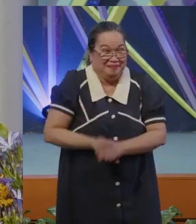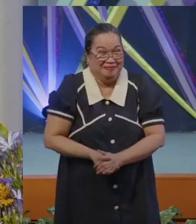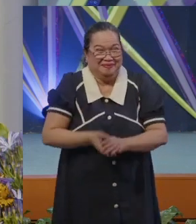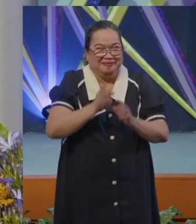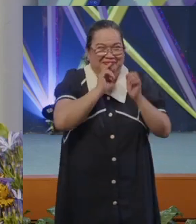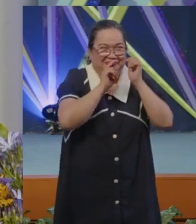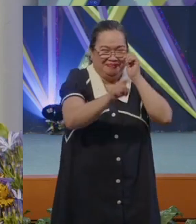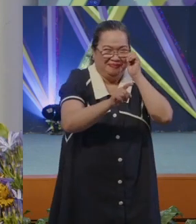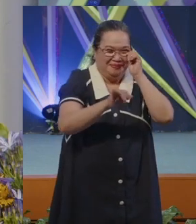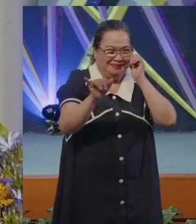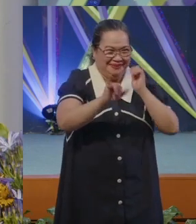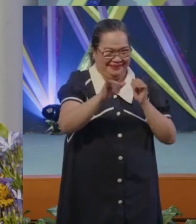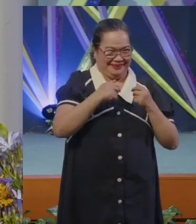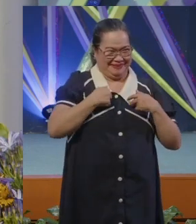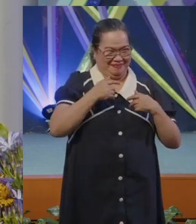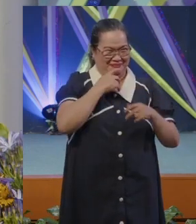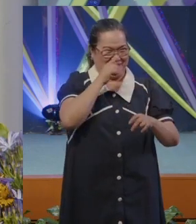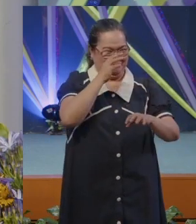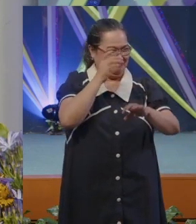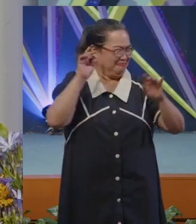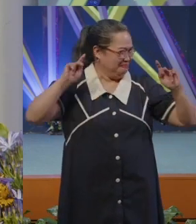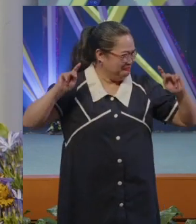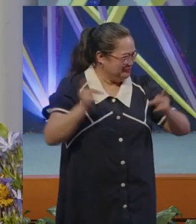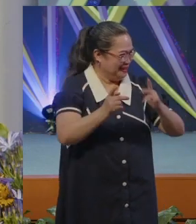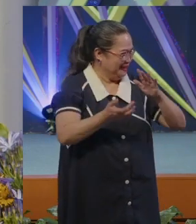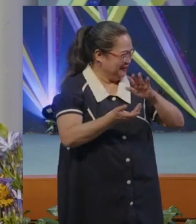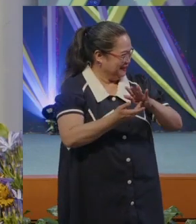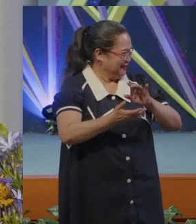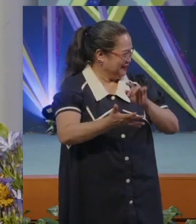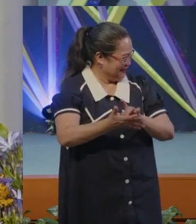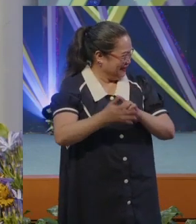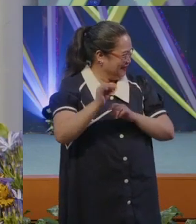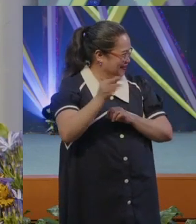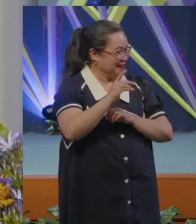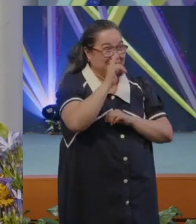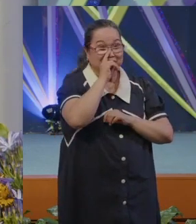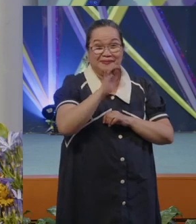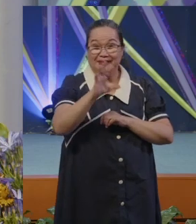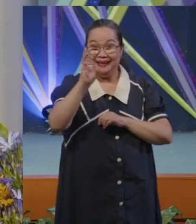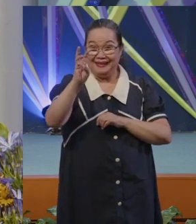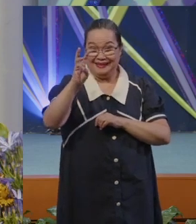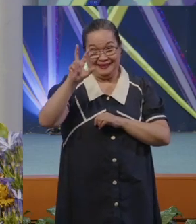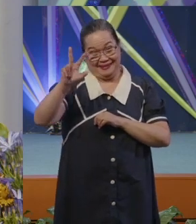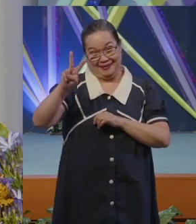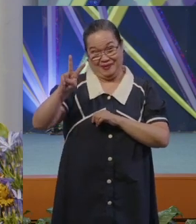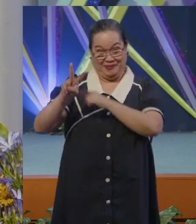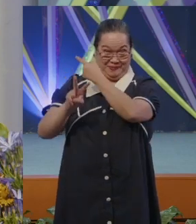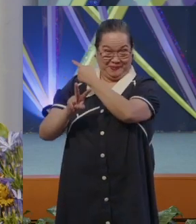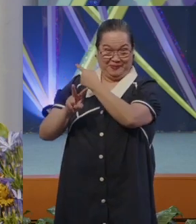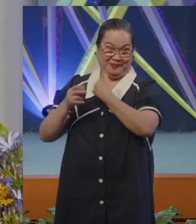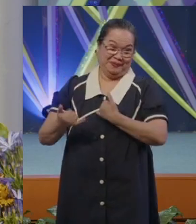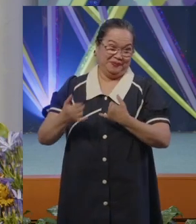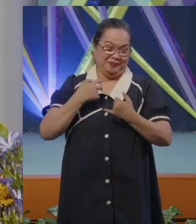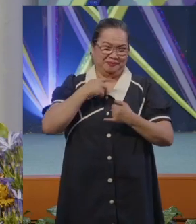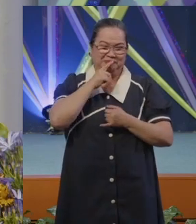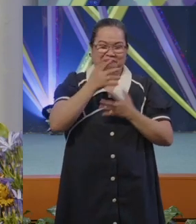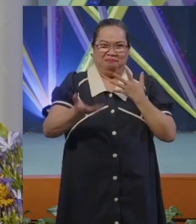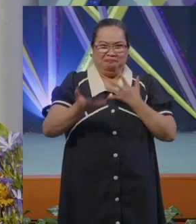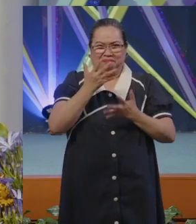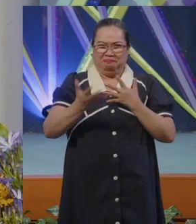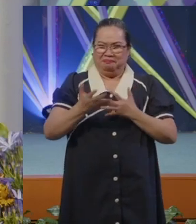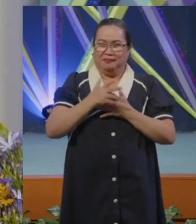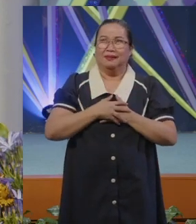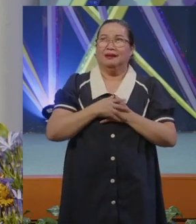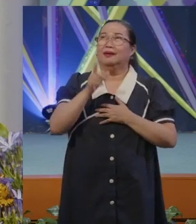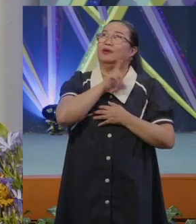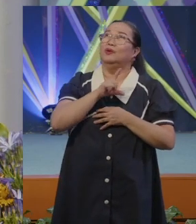lampakan. Masakit. 62 po ako eh. No? So iniisip ko, naku, Panginoon, kunin